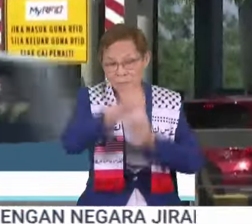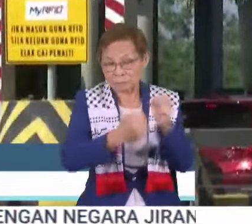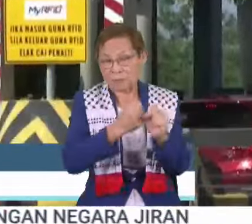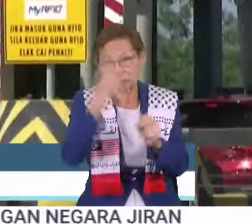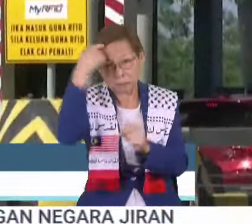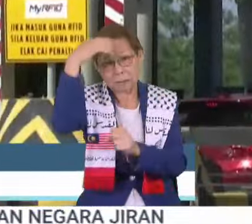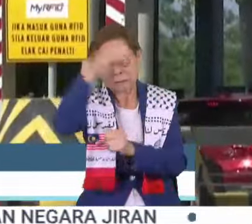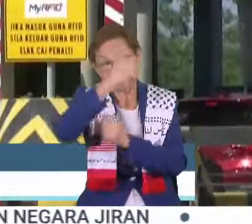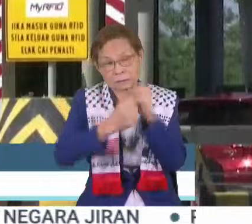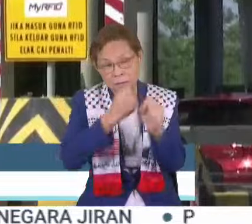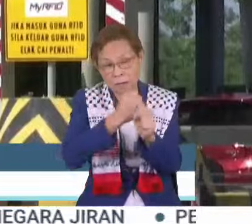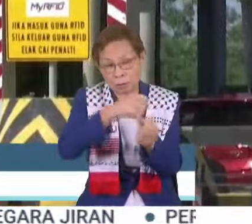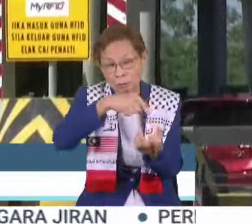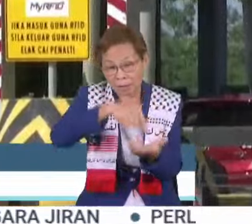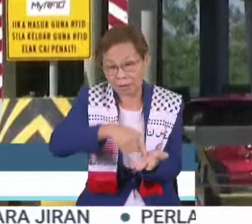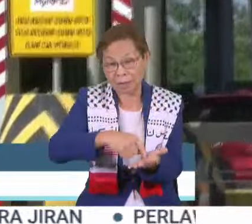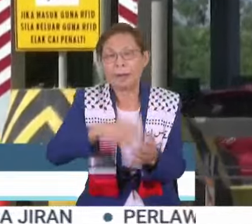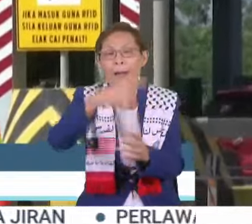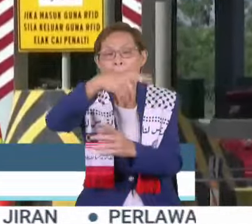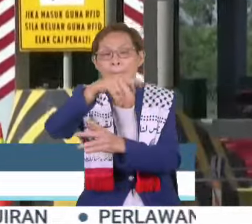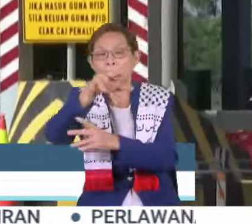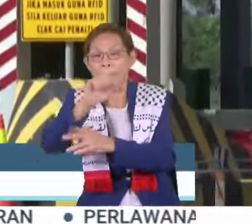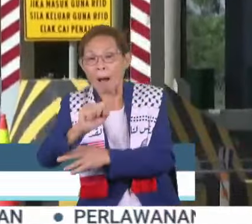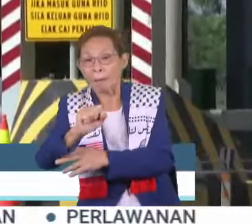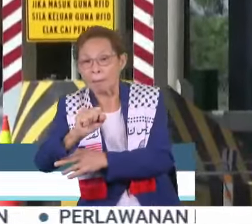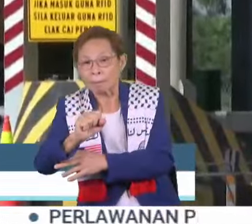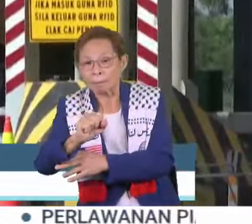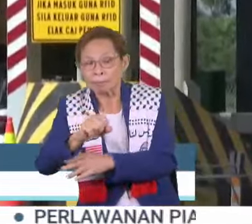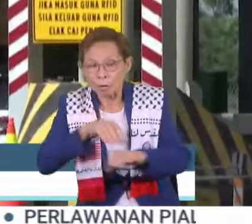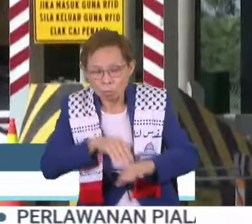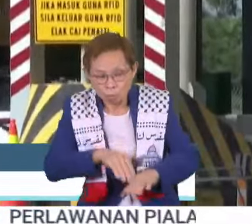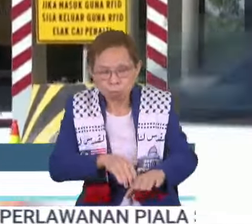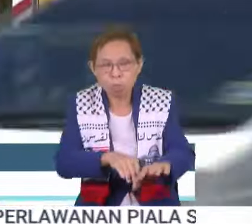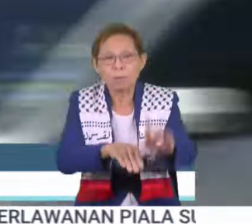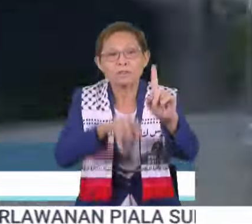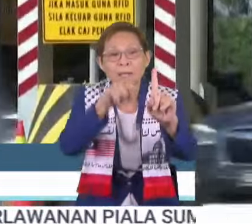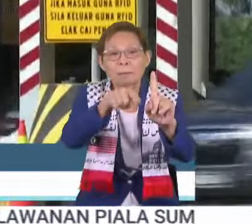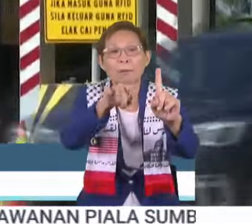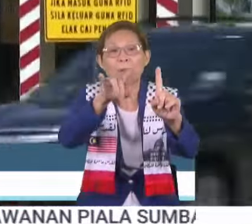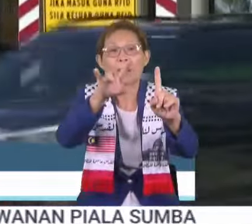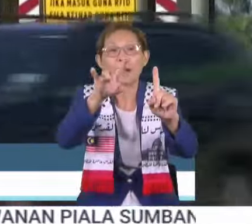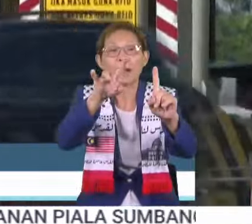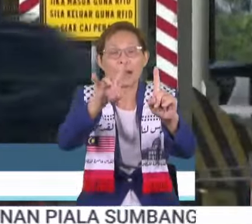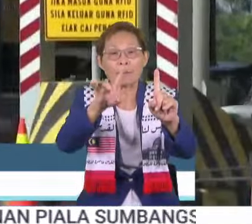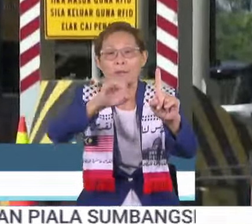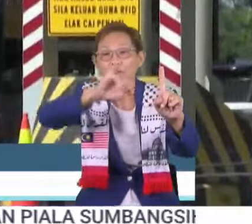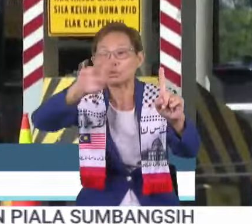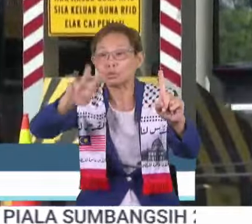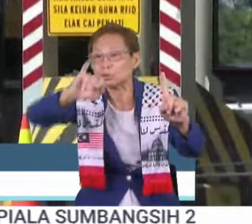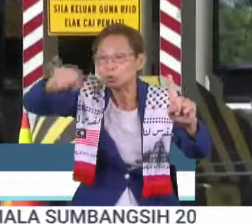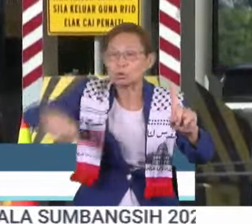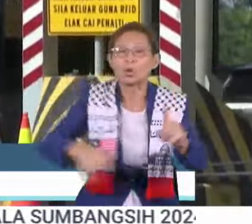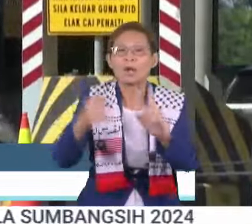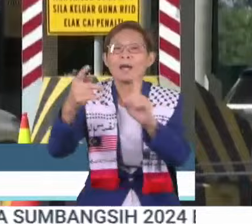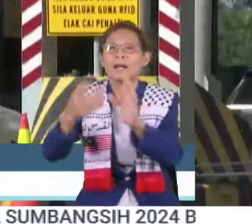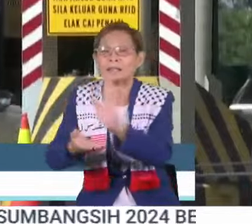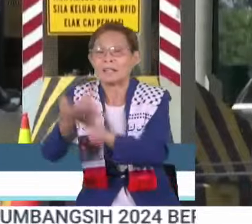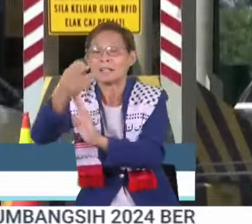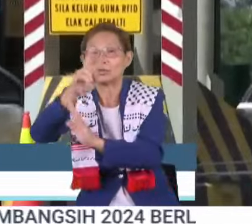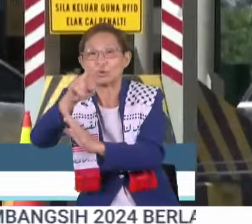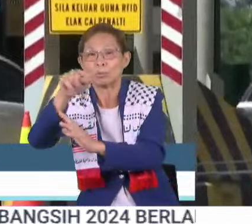ini, PLAS menjagakan pertumbuhan trafik daripada 1.82 juta kepada 2.1